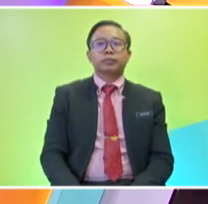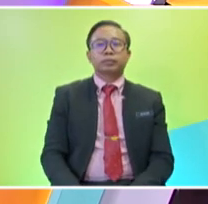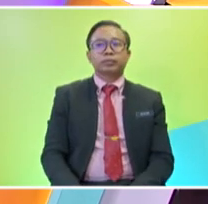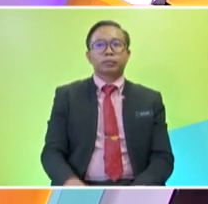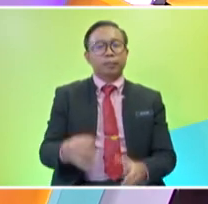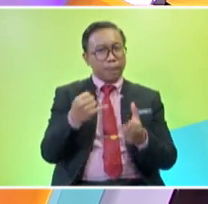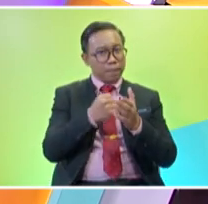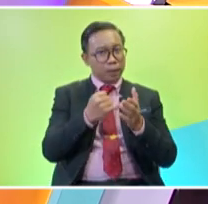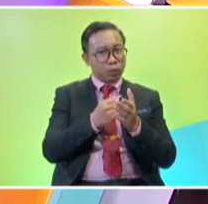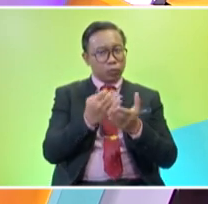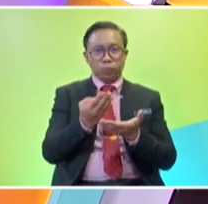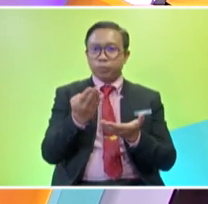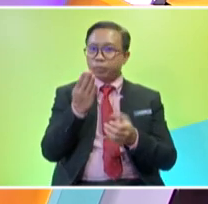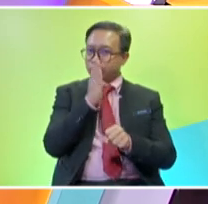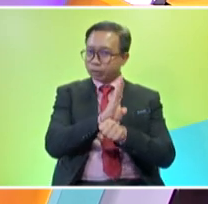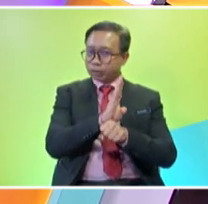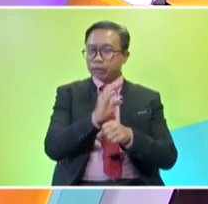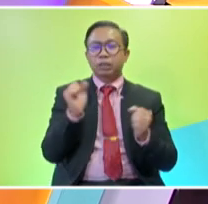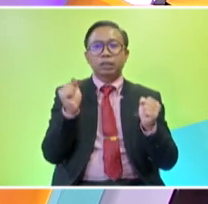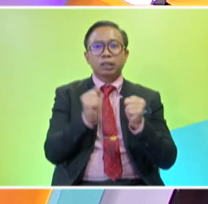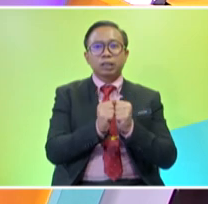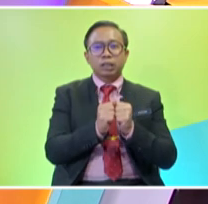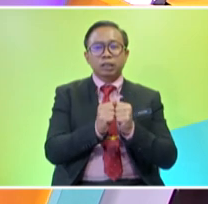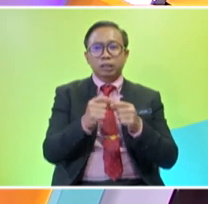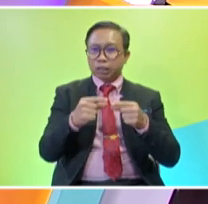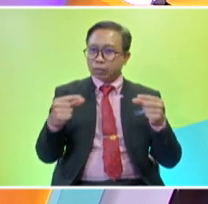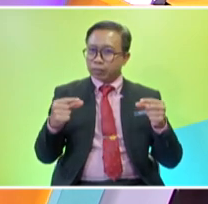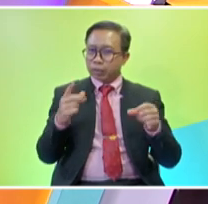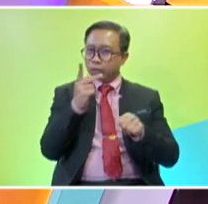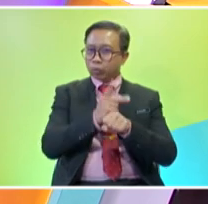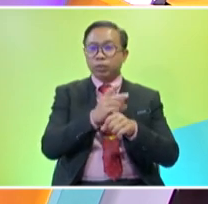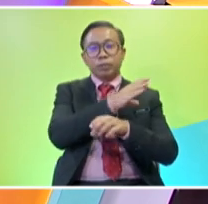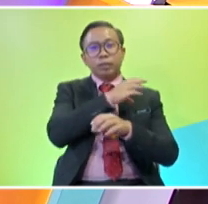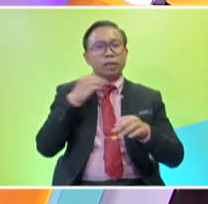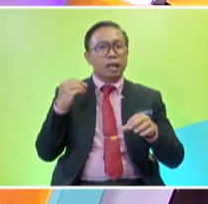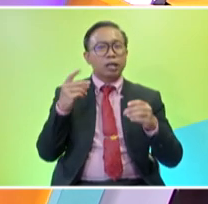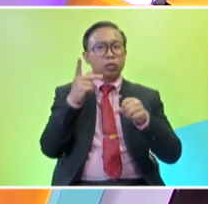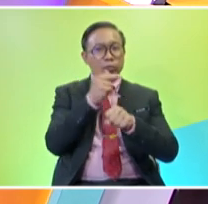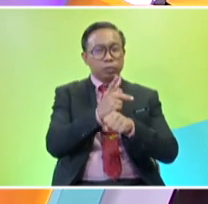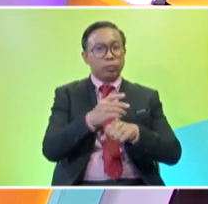paku besi dan paku besi dan seterusnya kepingan kuprek dan kepingan